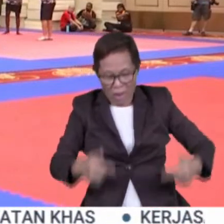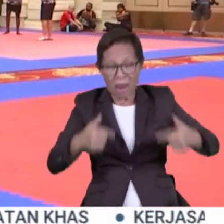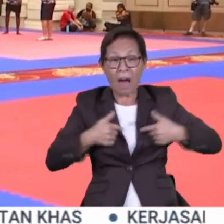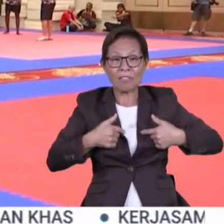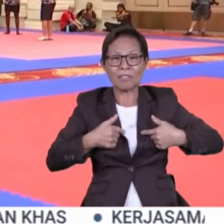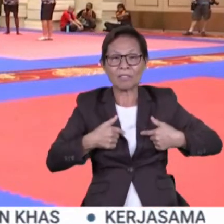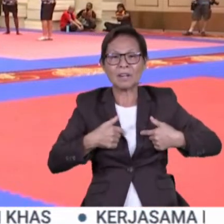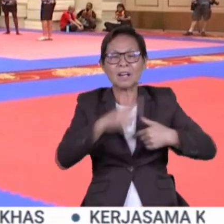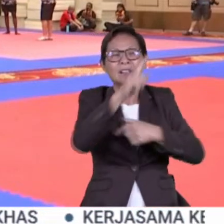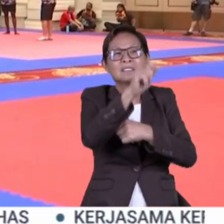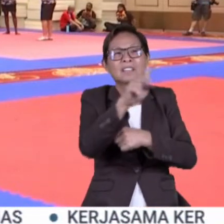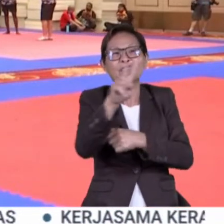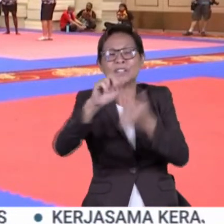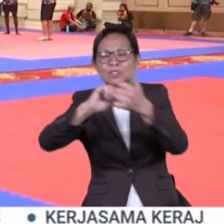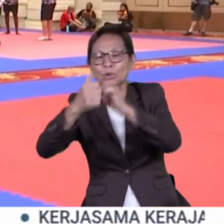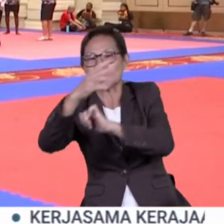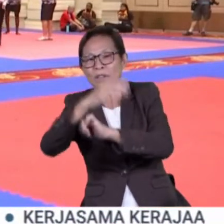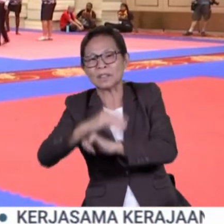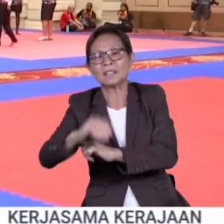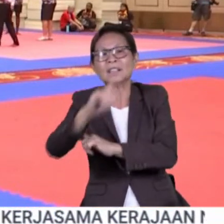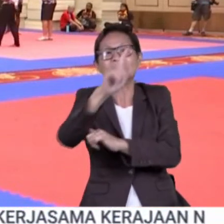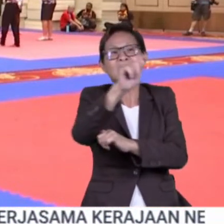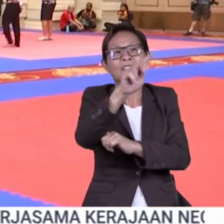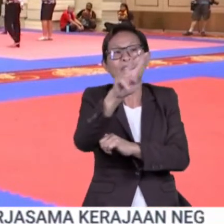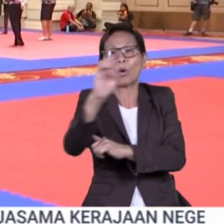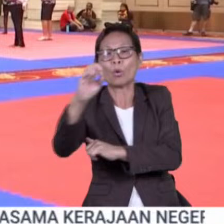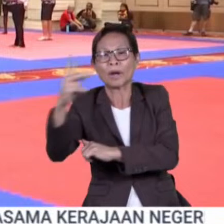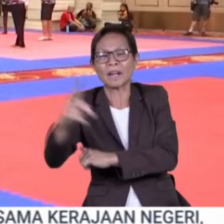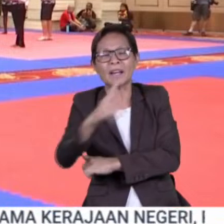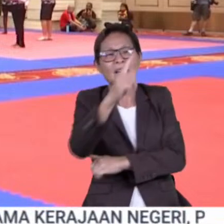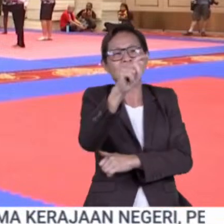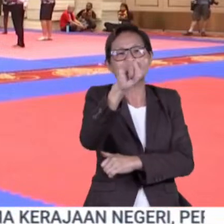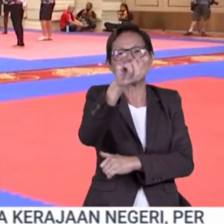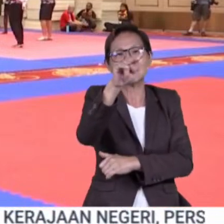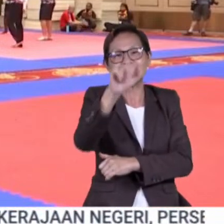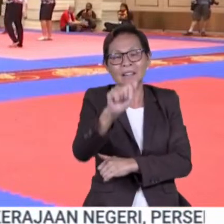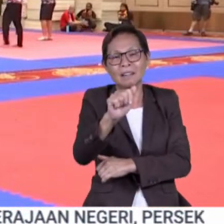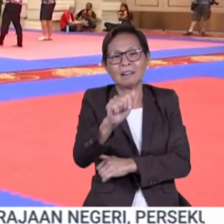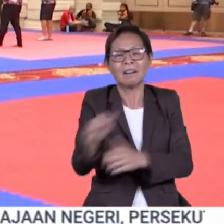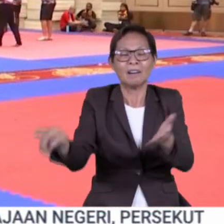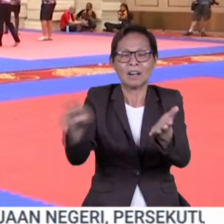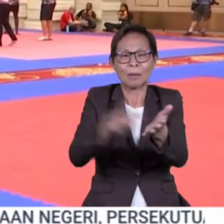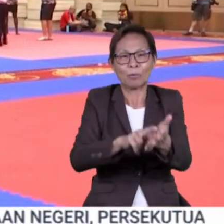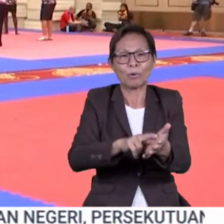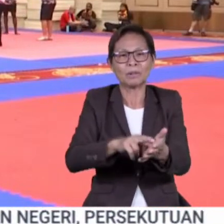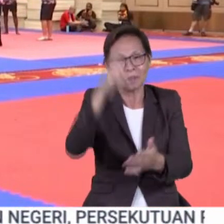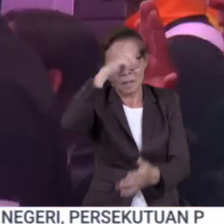di saluran TV Sukan dan TV OK. Tina Ramah, Kemboja RTM.